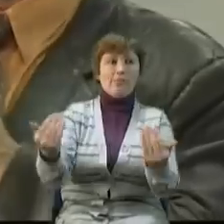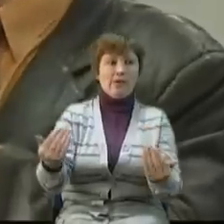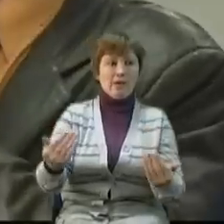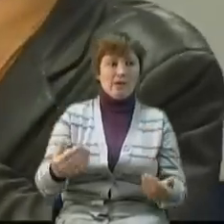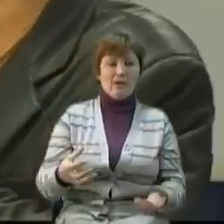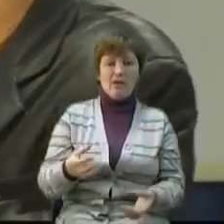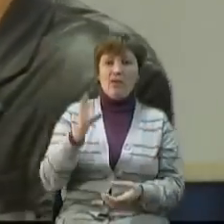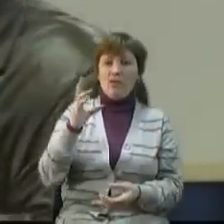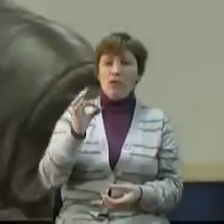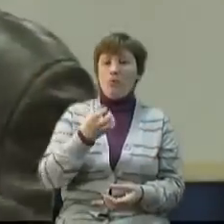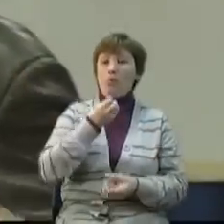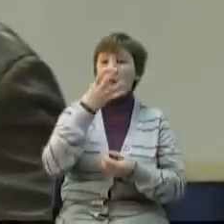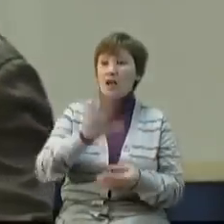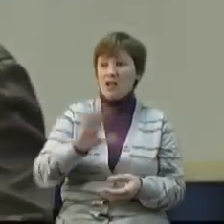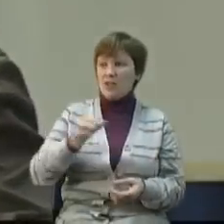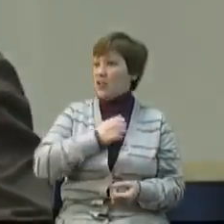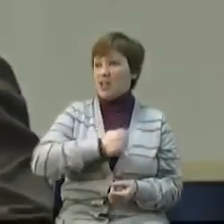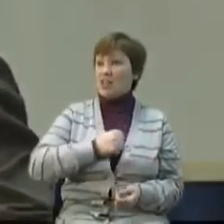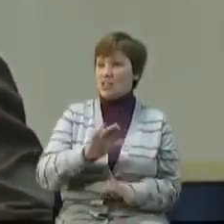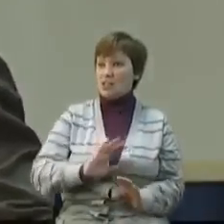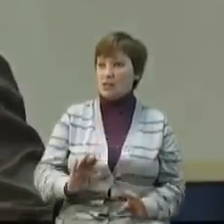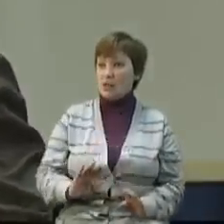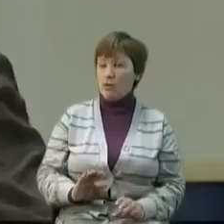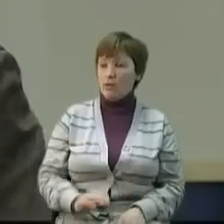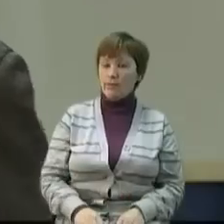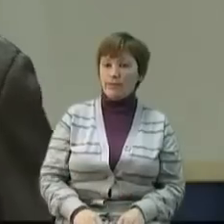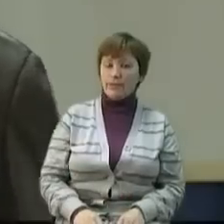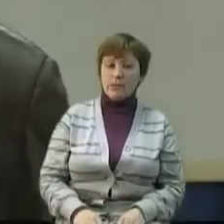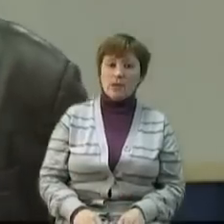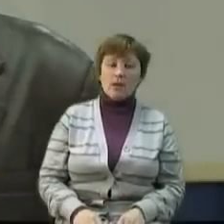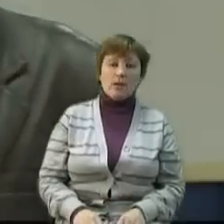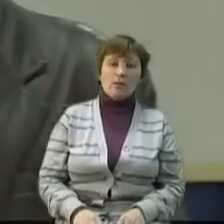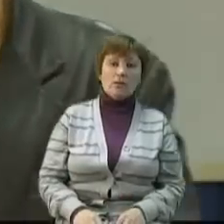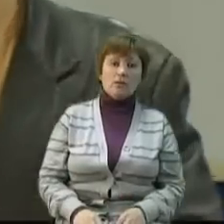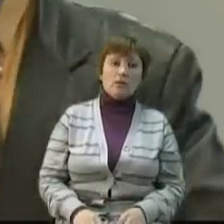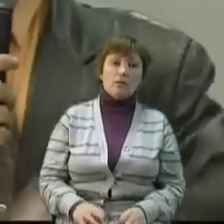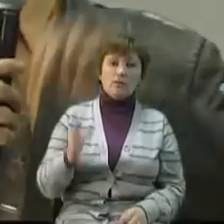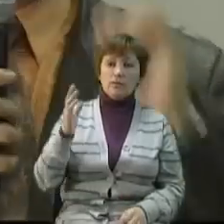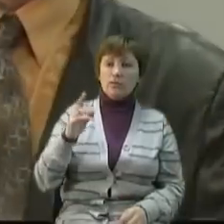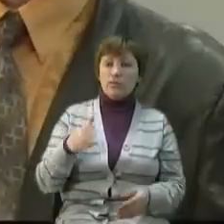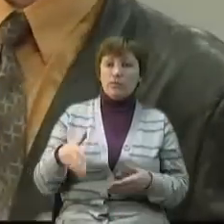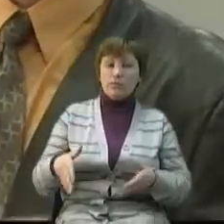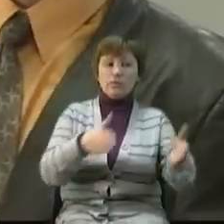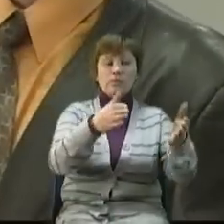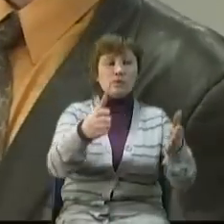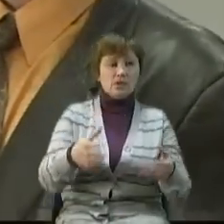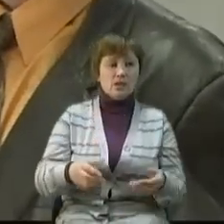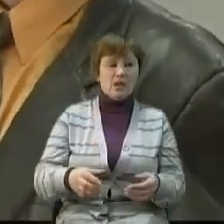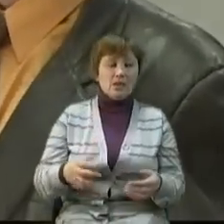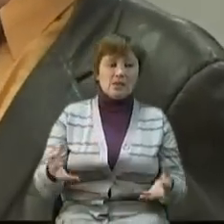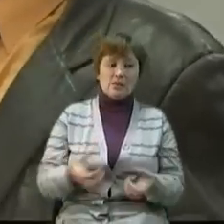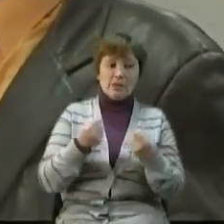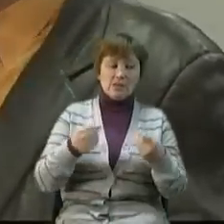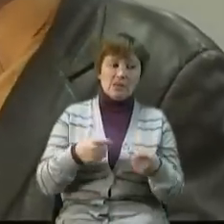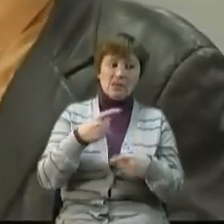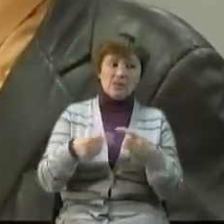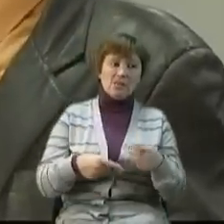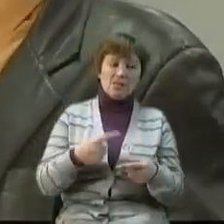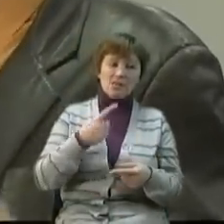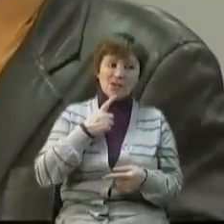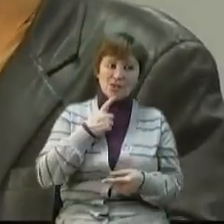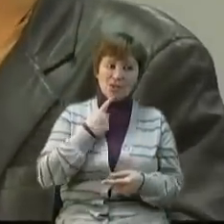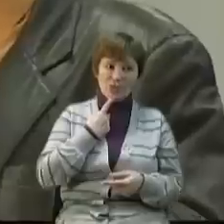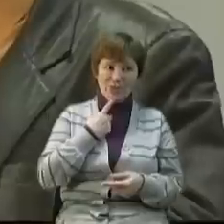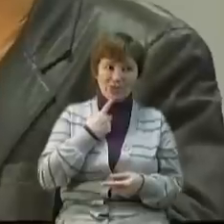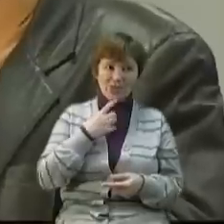И вы знаете, как происходит этот путь спасения? Только через трудности и скорби. Только через трудности и скорби. Что